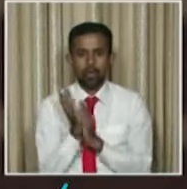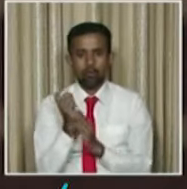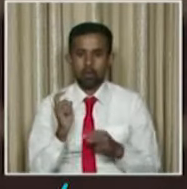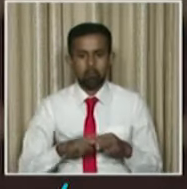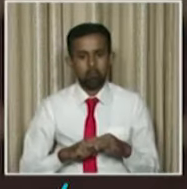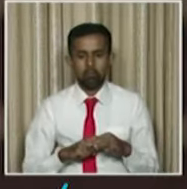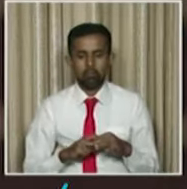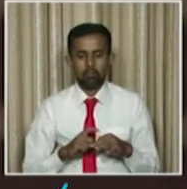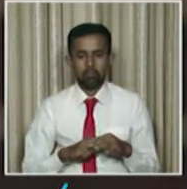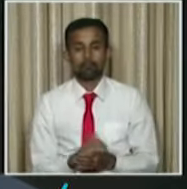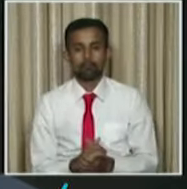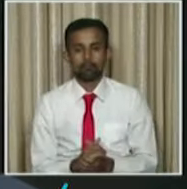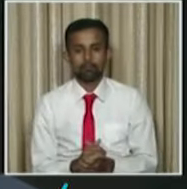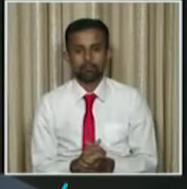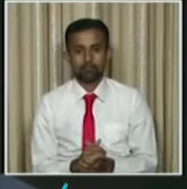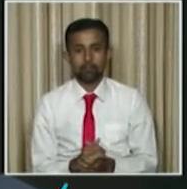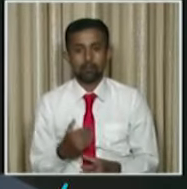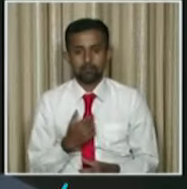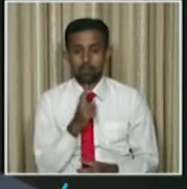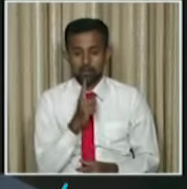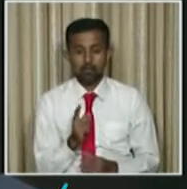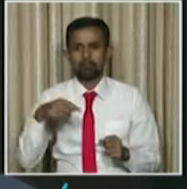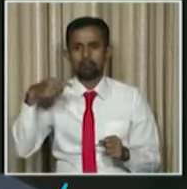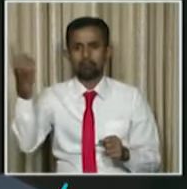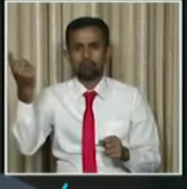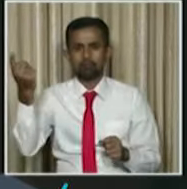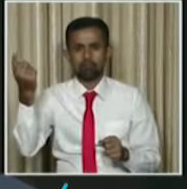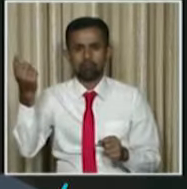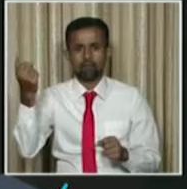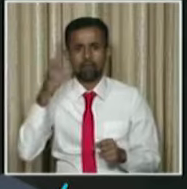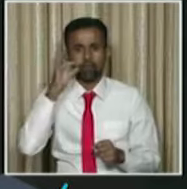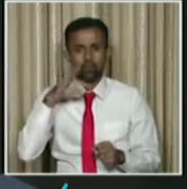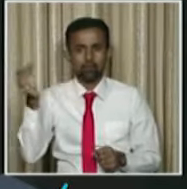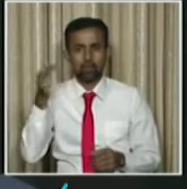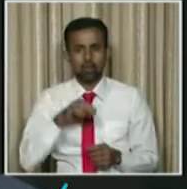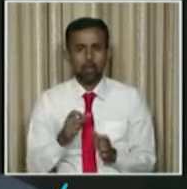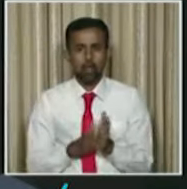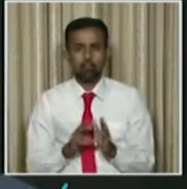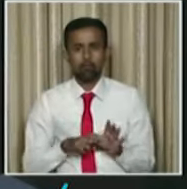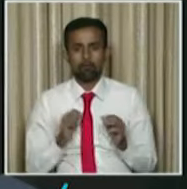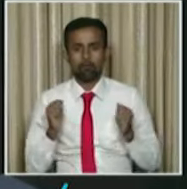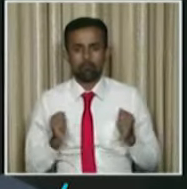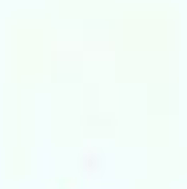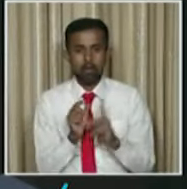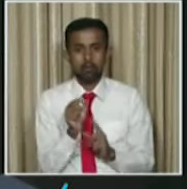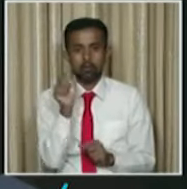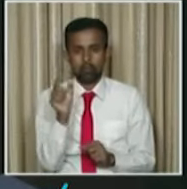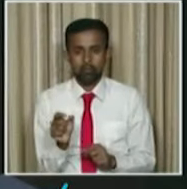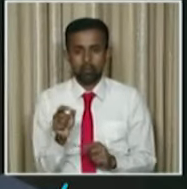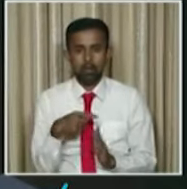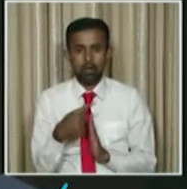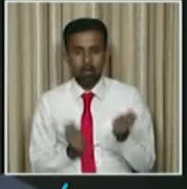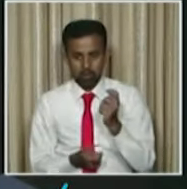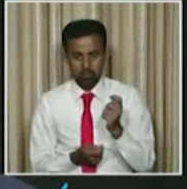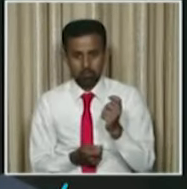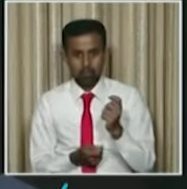එතකොට වරප්‍රසාද කමිටුවට දායි මම කියන්නේ මගේ වරප්‍රසාද කඩ වුණා කාගේ හරි පුතෙක් ඇවිල්ලා මේ කමිටි වල වාඩි වෙලා එහෙම පුළුවන්ද ශ්‍රී ලංකා